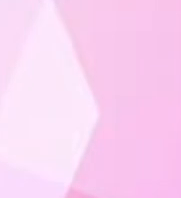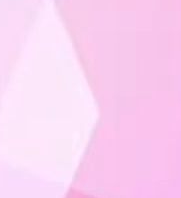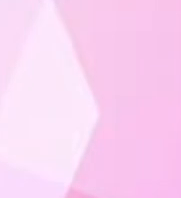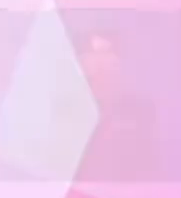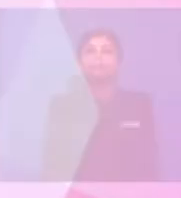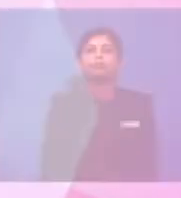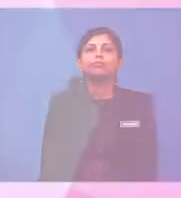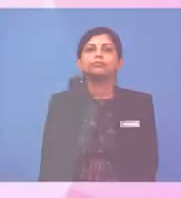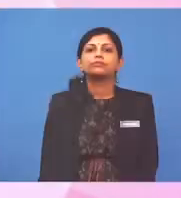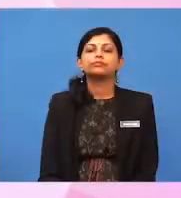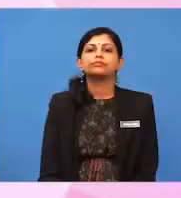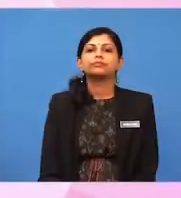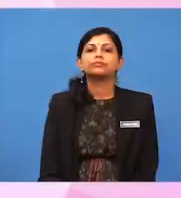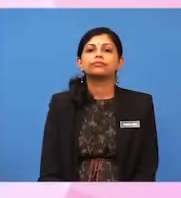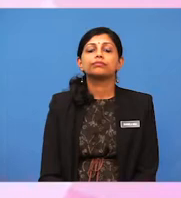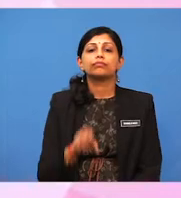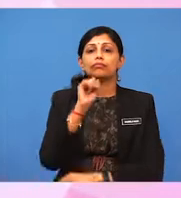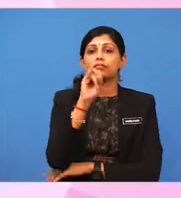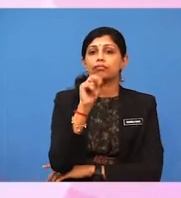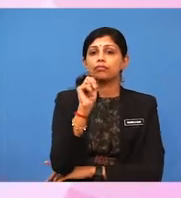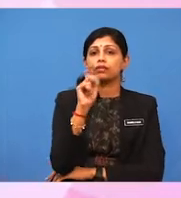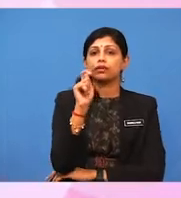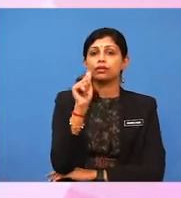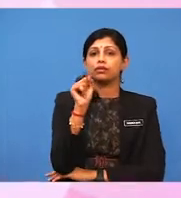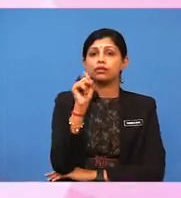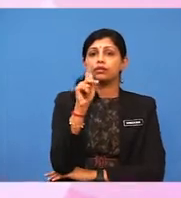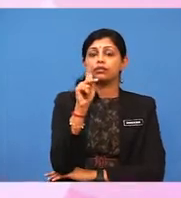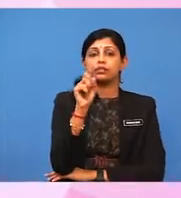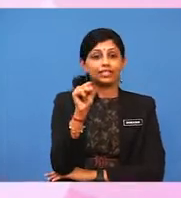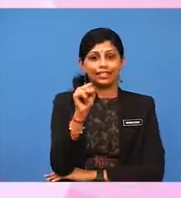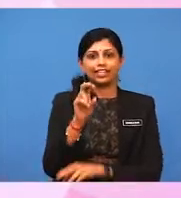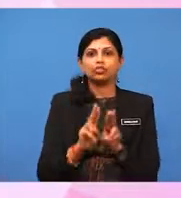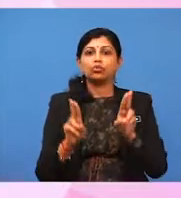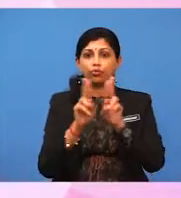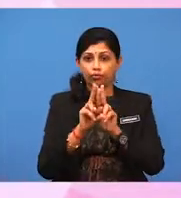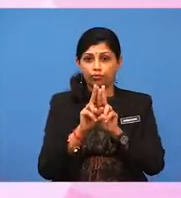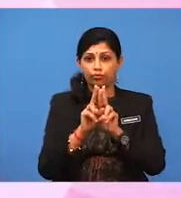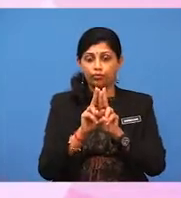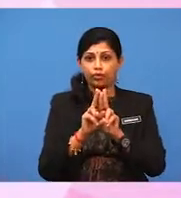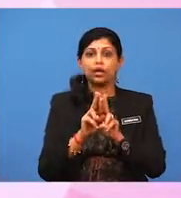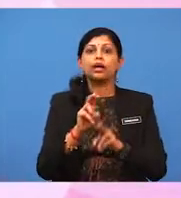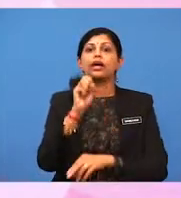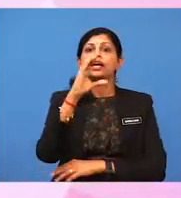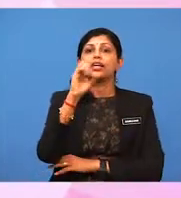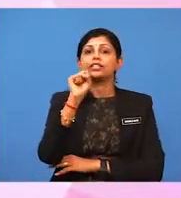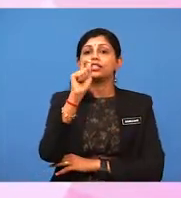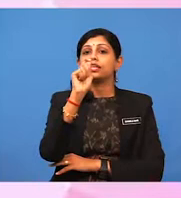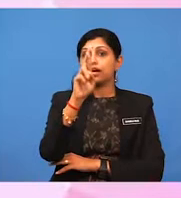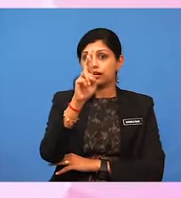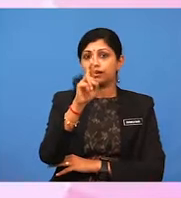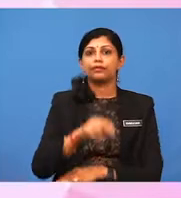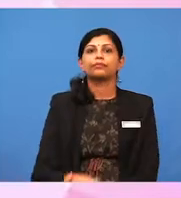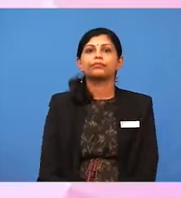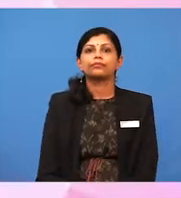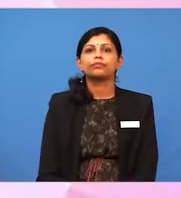datang. Sinteks umum yang digunakan untuk mengisytihar jenis data string ialah str. Kod